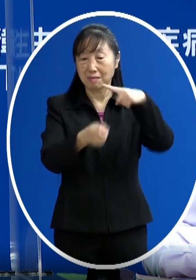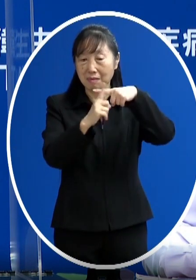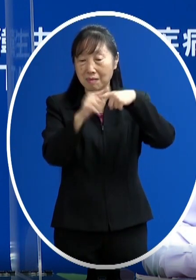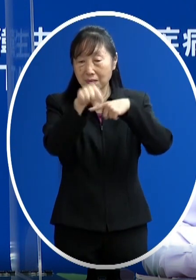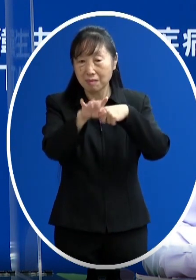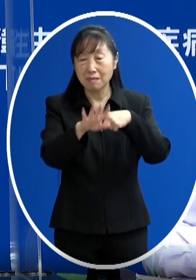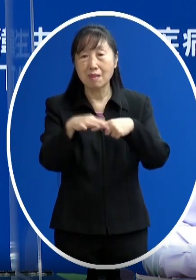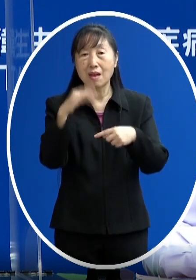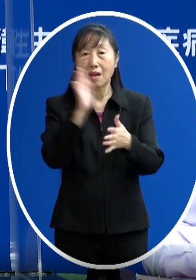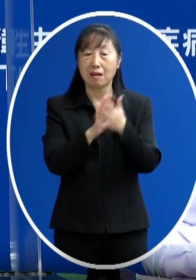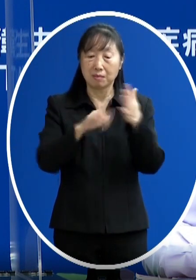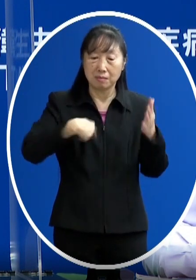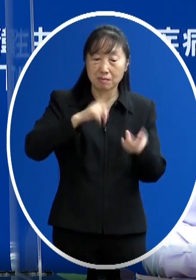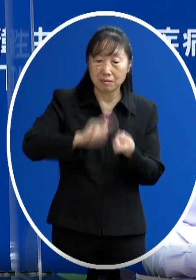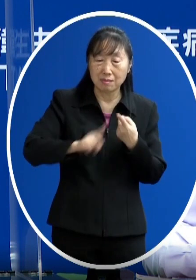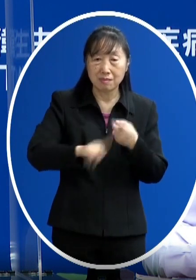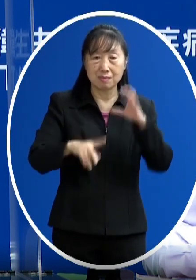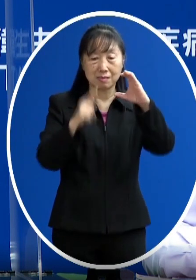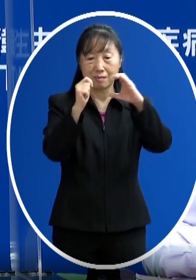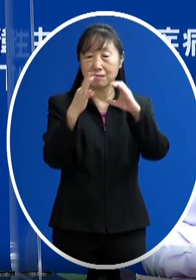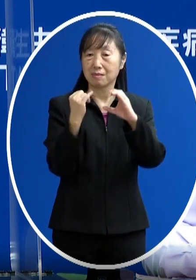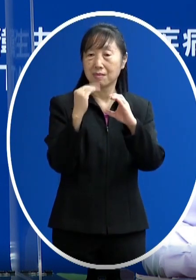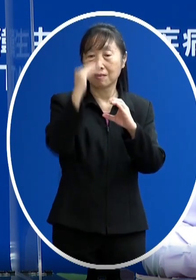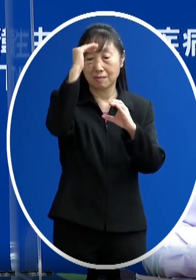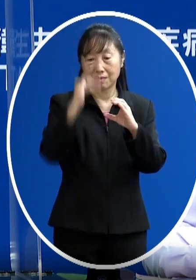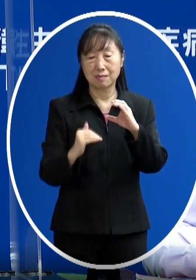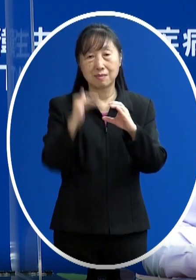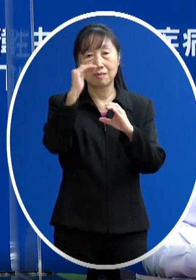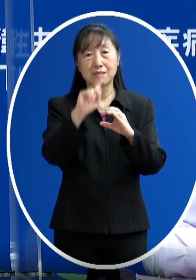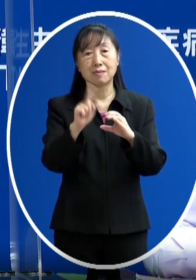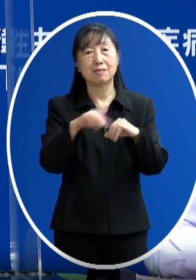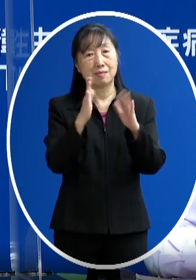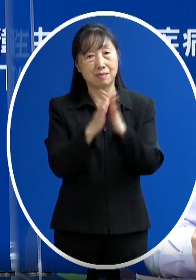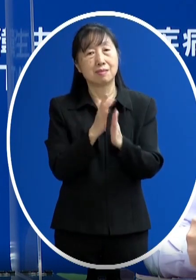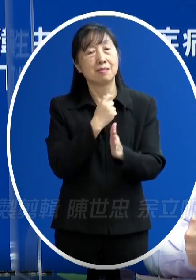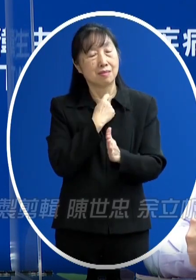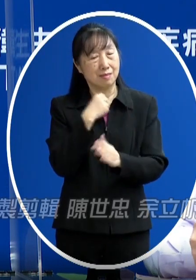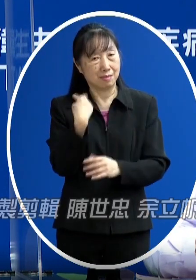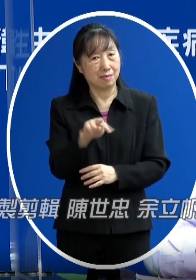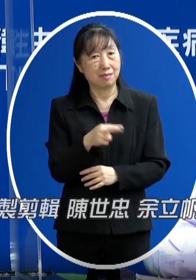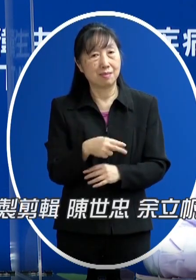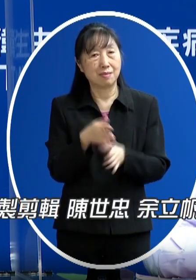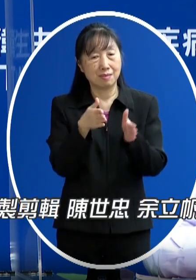再发病，它 CT 值是不是很高了？好，用这些东西好才能